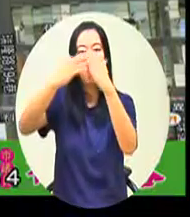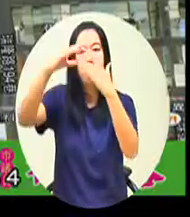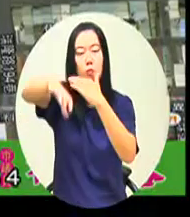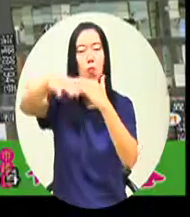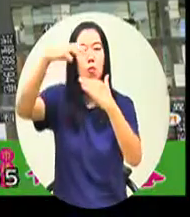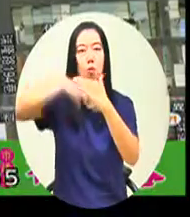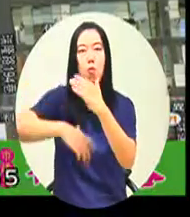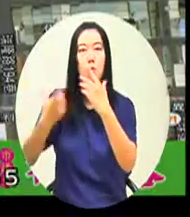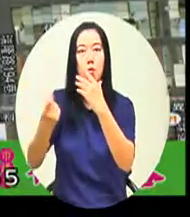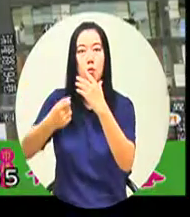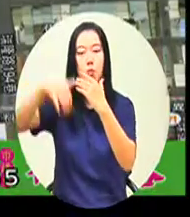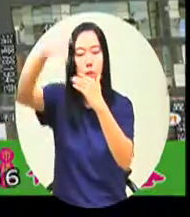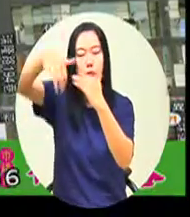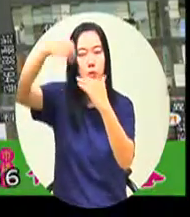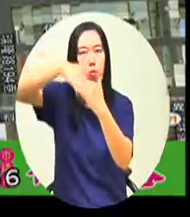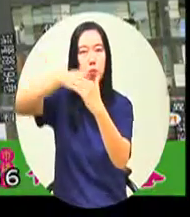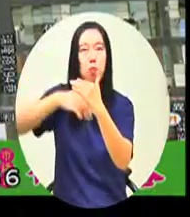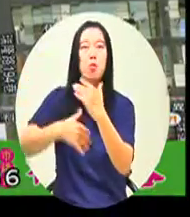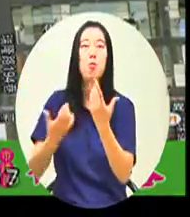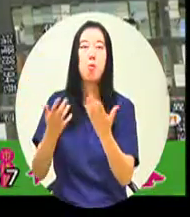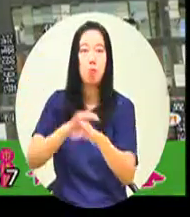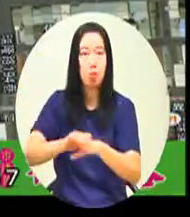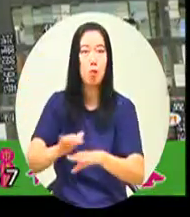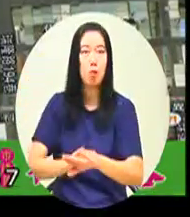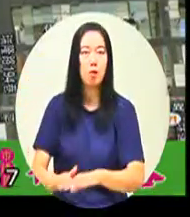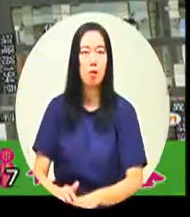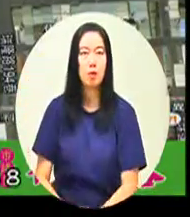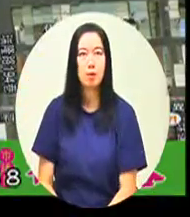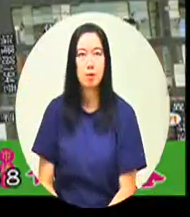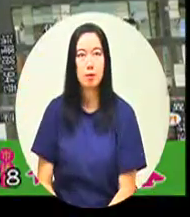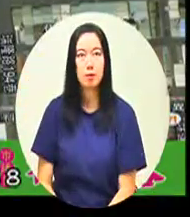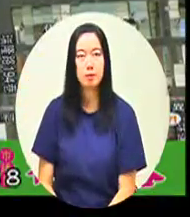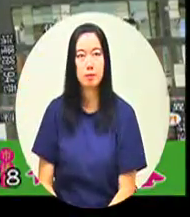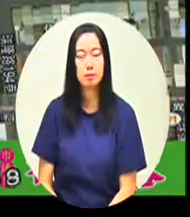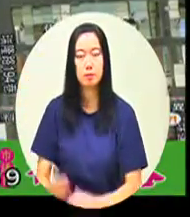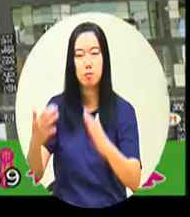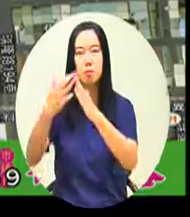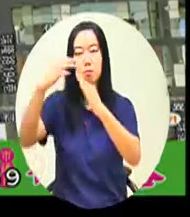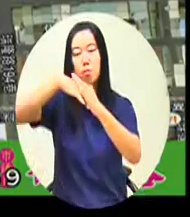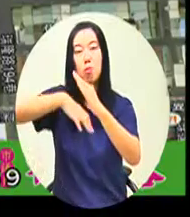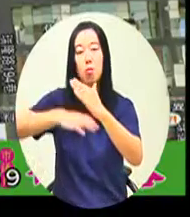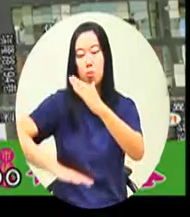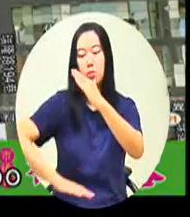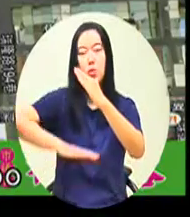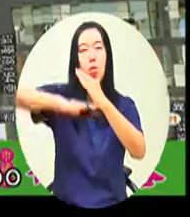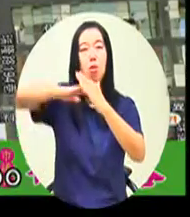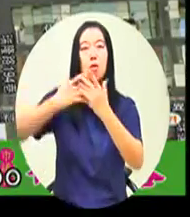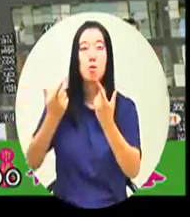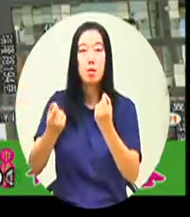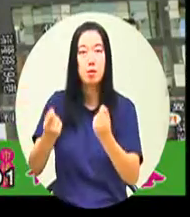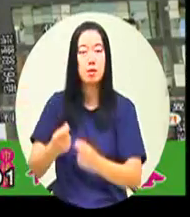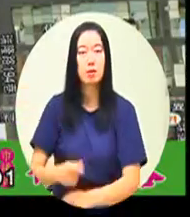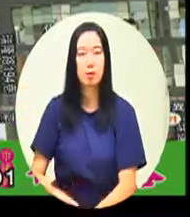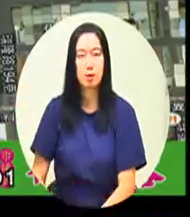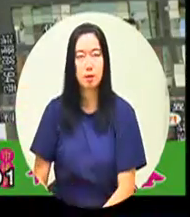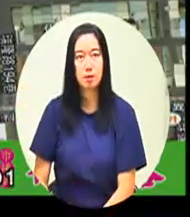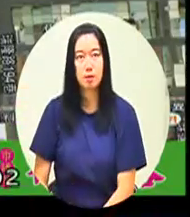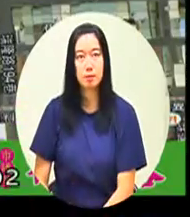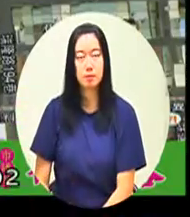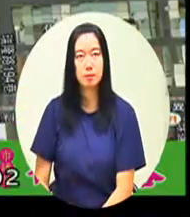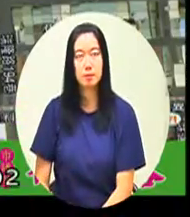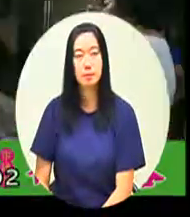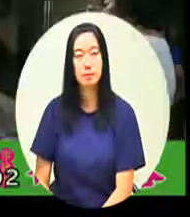啊，伊的在屋内也是积水啊，第一呢，哎，巷道里头哦，所